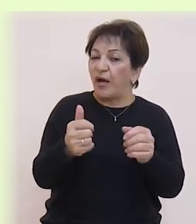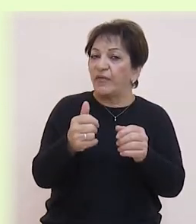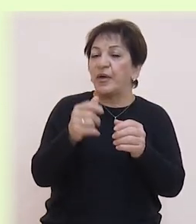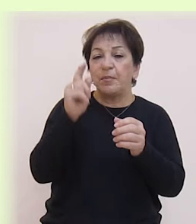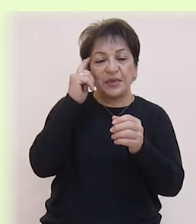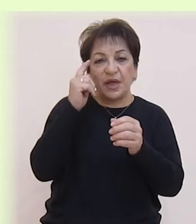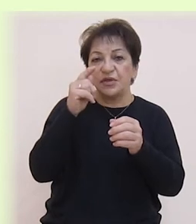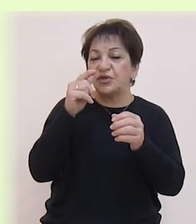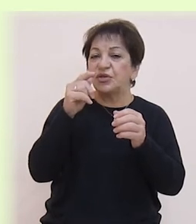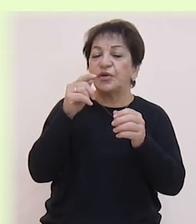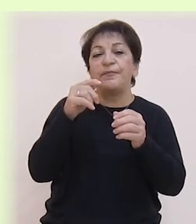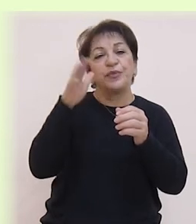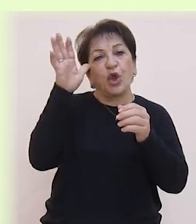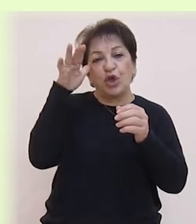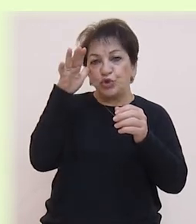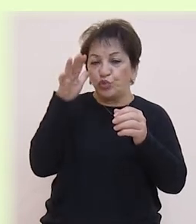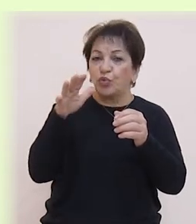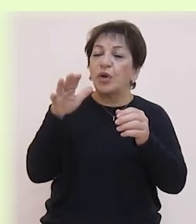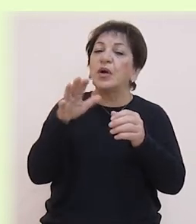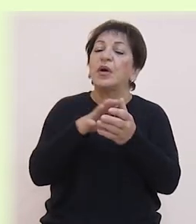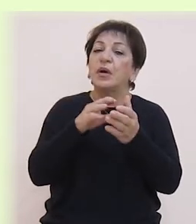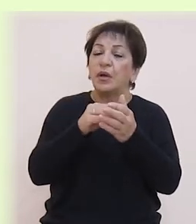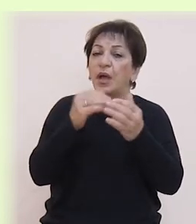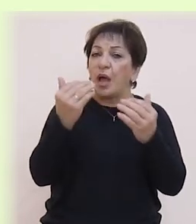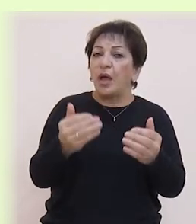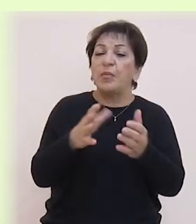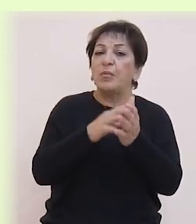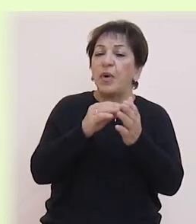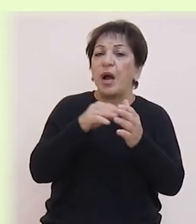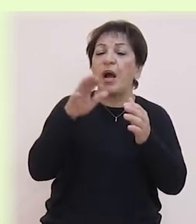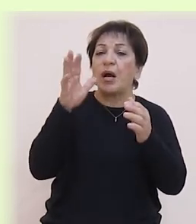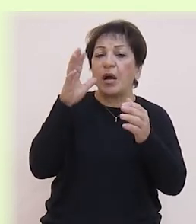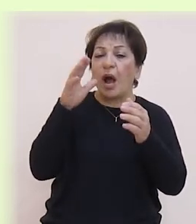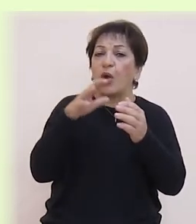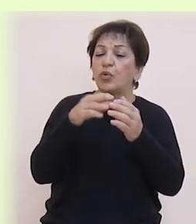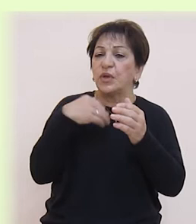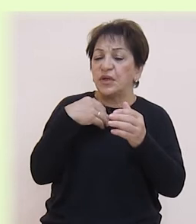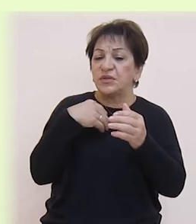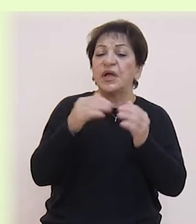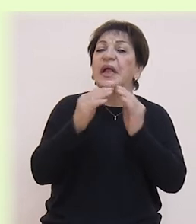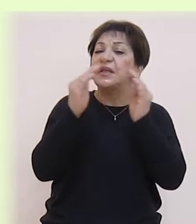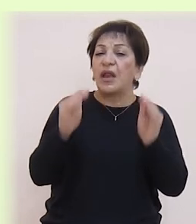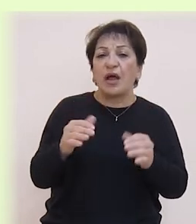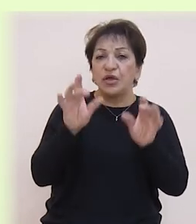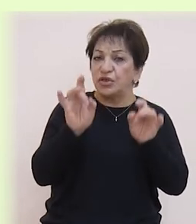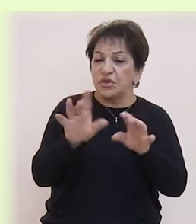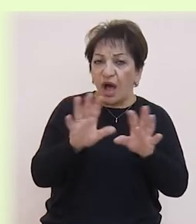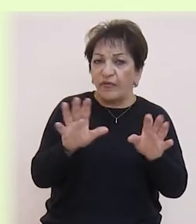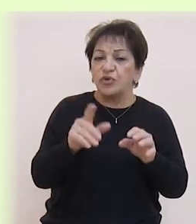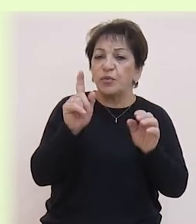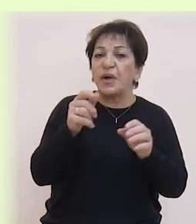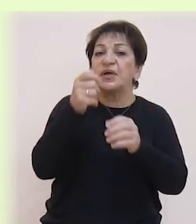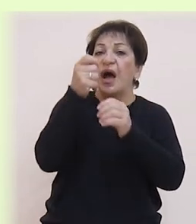մտածեց իշուկը, բայց հանկարծ նորից մտածեց. Հիմա կարկուտն ինձ չի ցավեցնում, տնակին չի